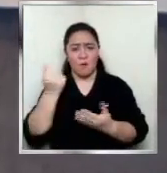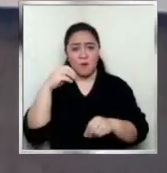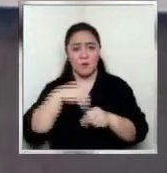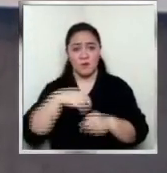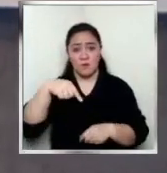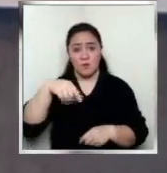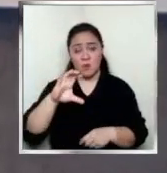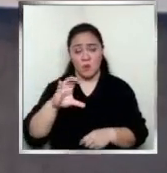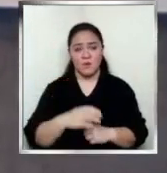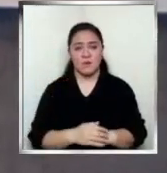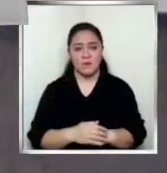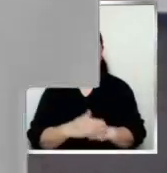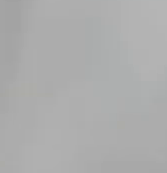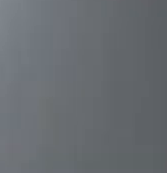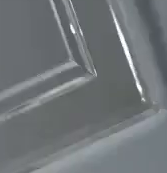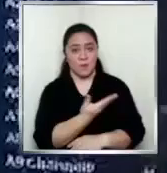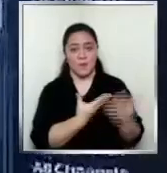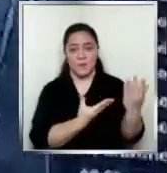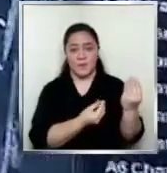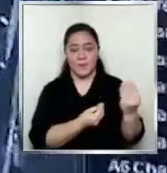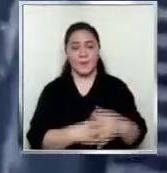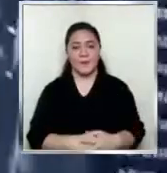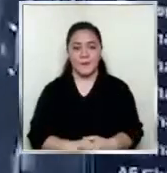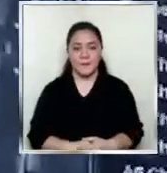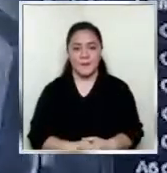At nakatutok si Bernadette Reyes.